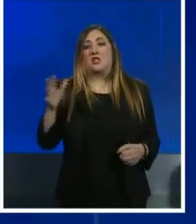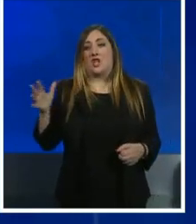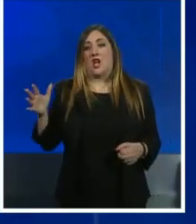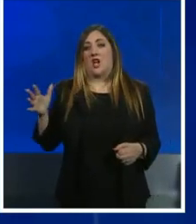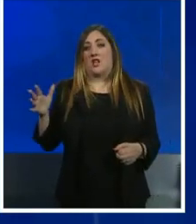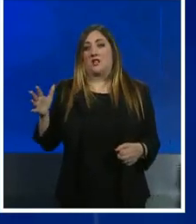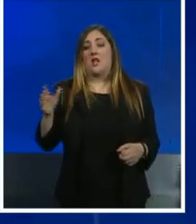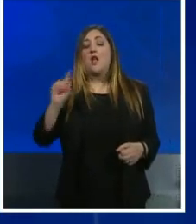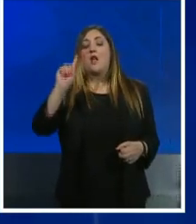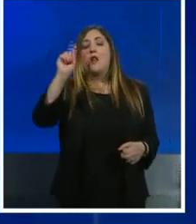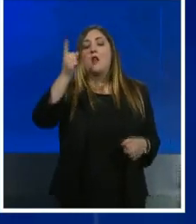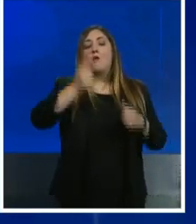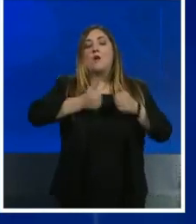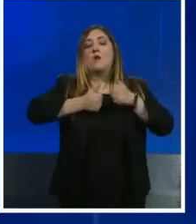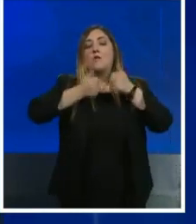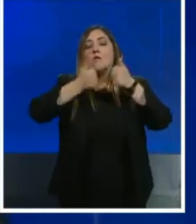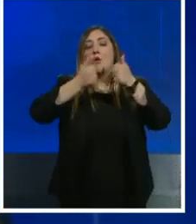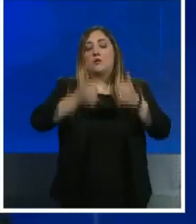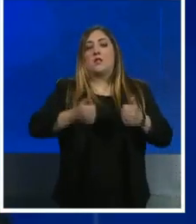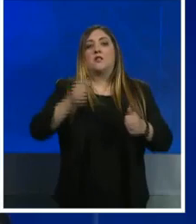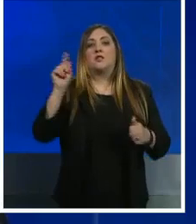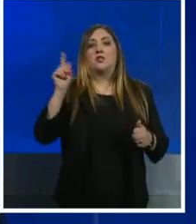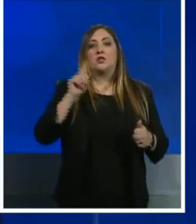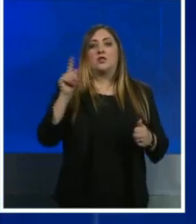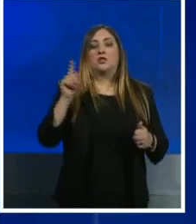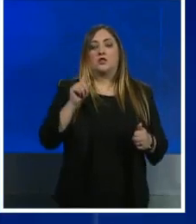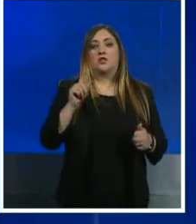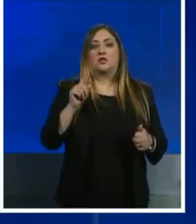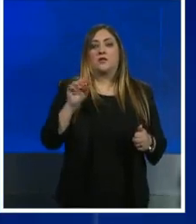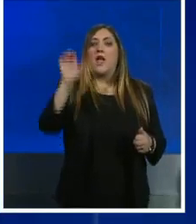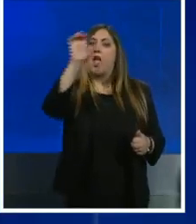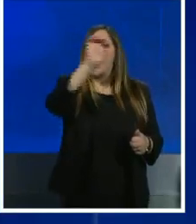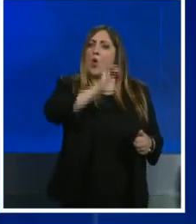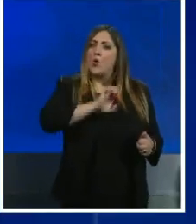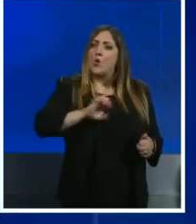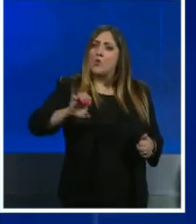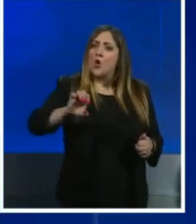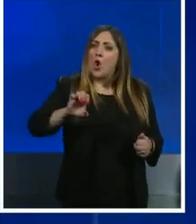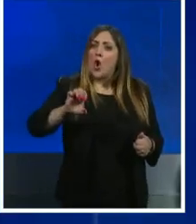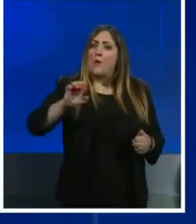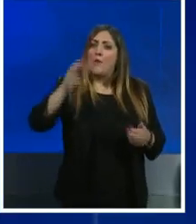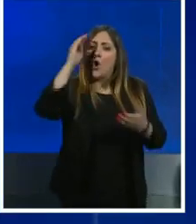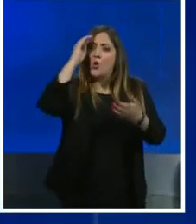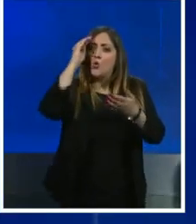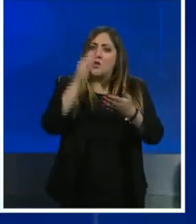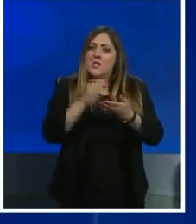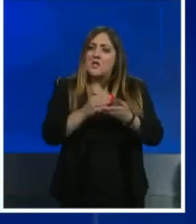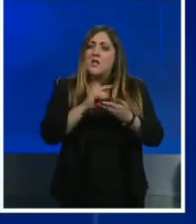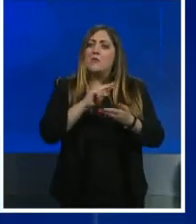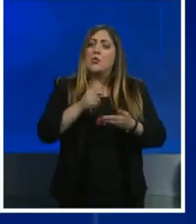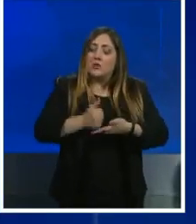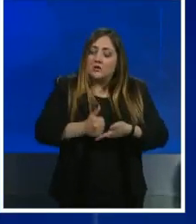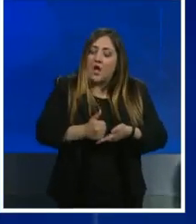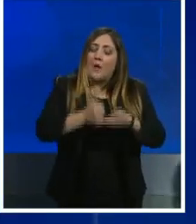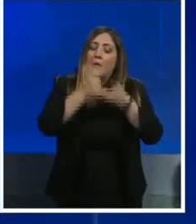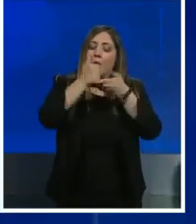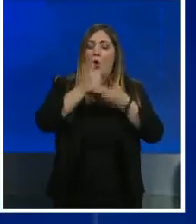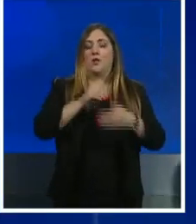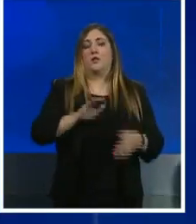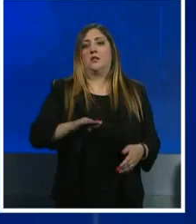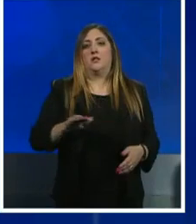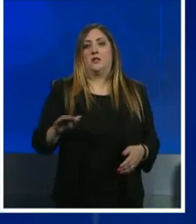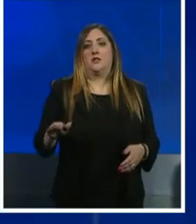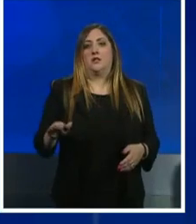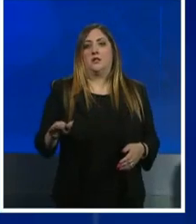huwa li l-politika tal-ażil tal-Unjoni Ewropea hija politika ta' solidarjetà.